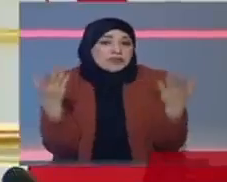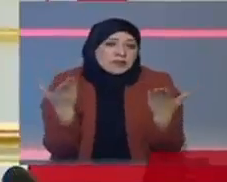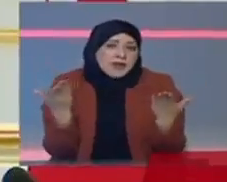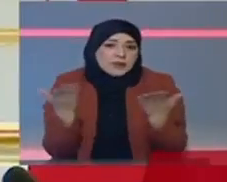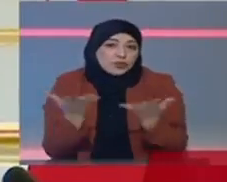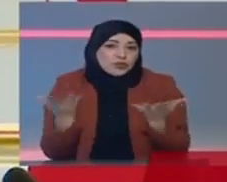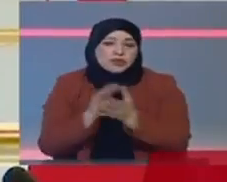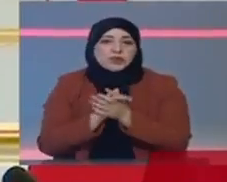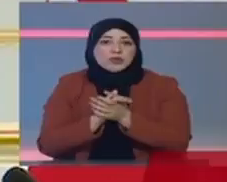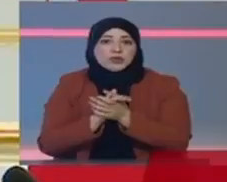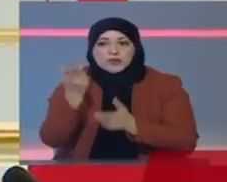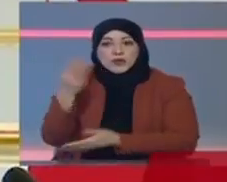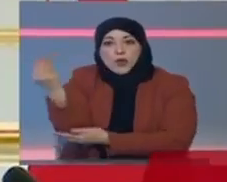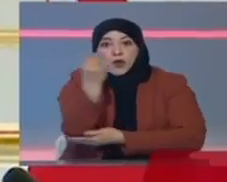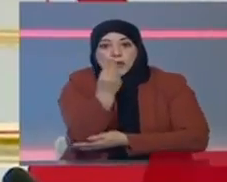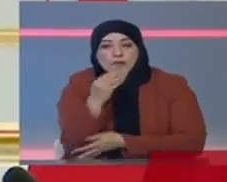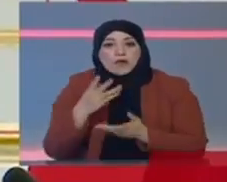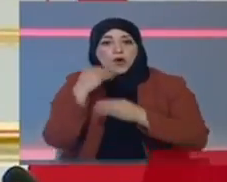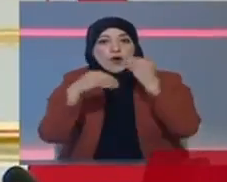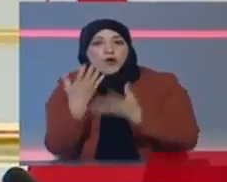اللي عنده الصغير